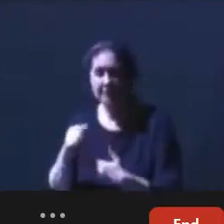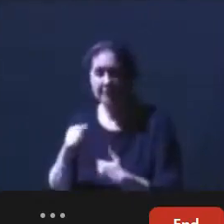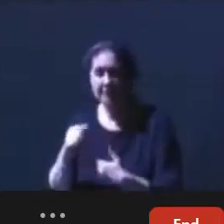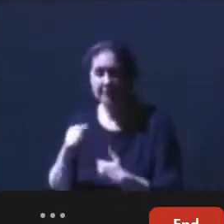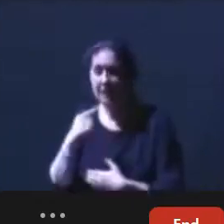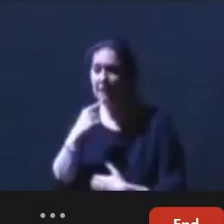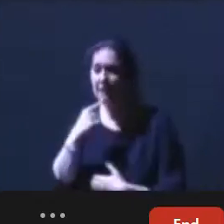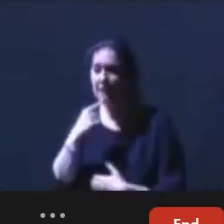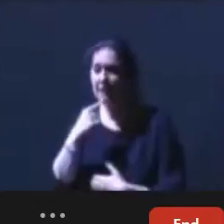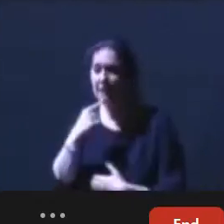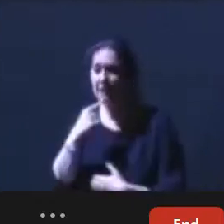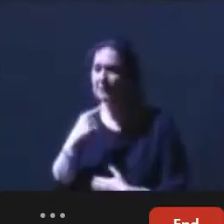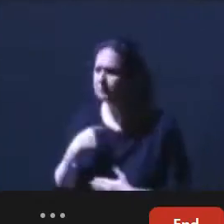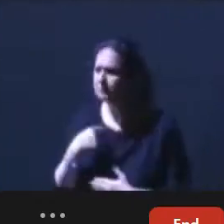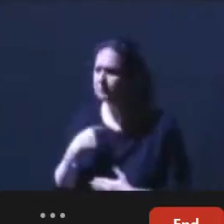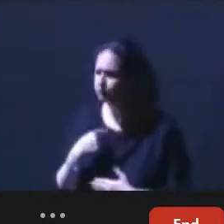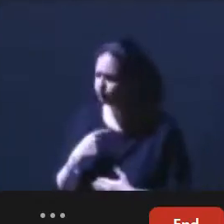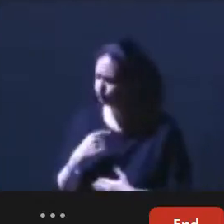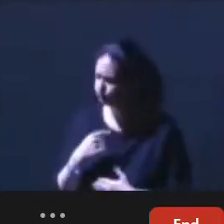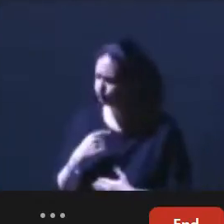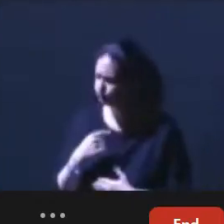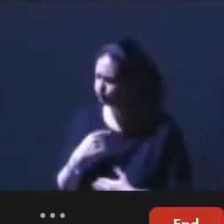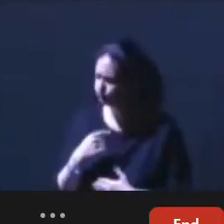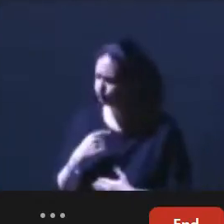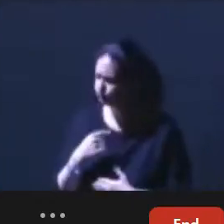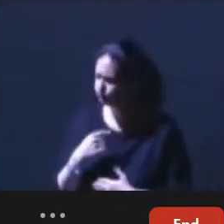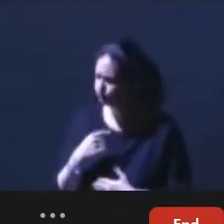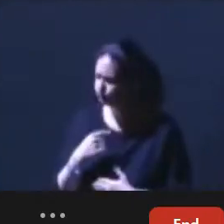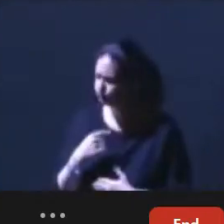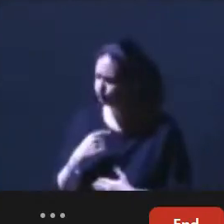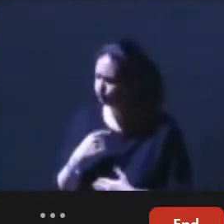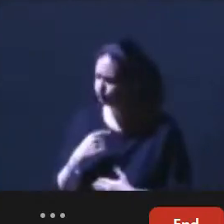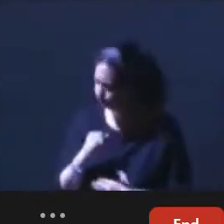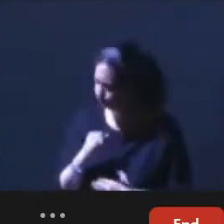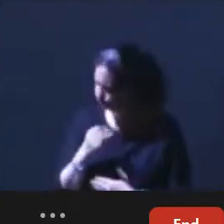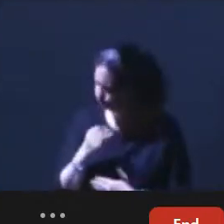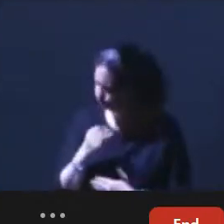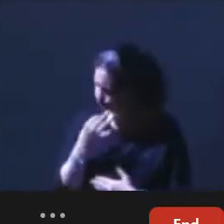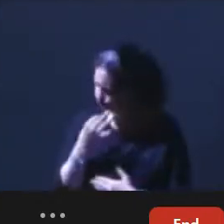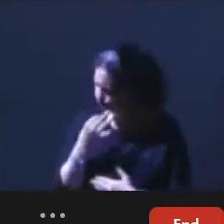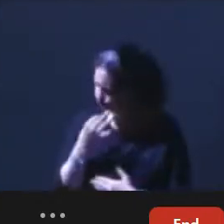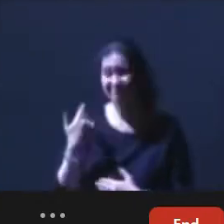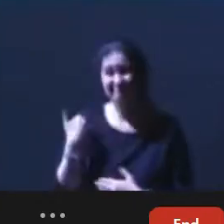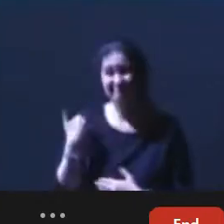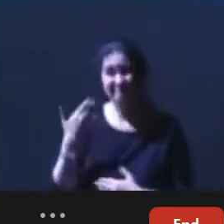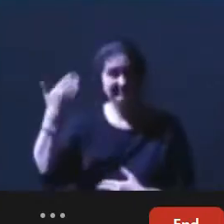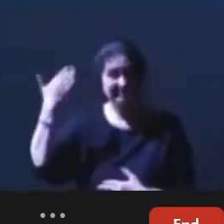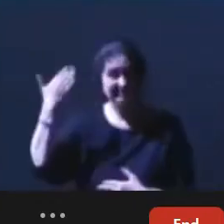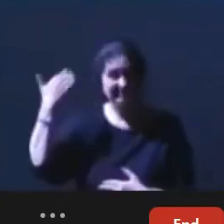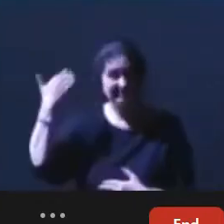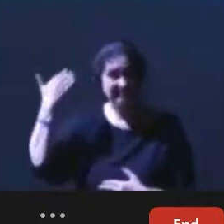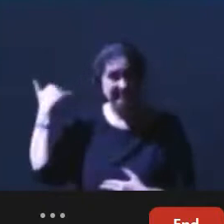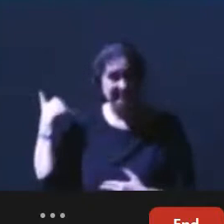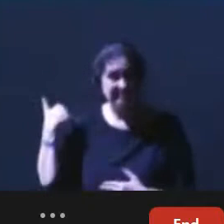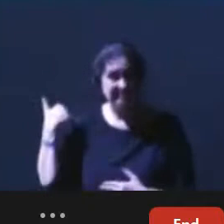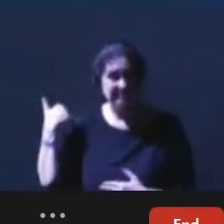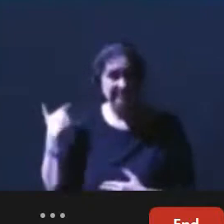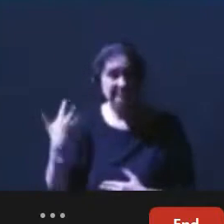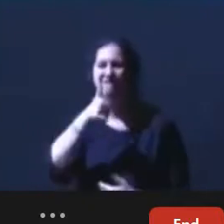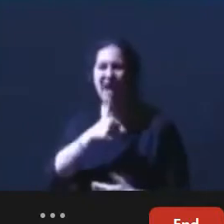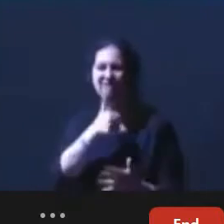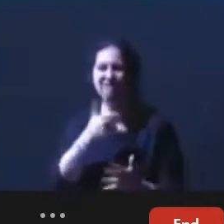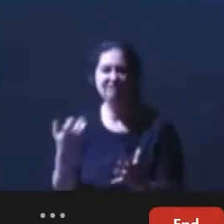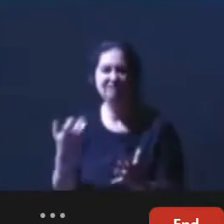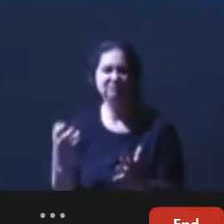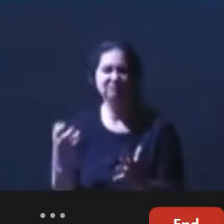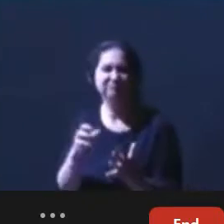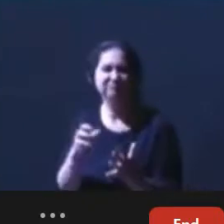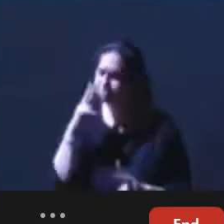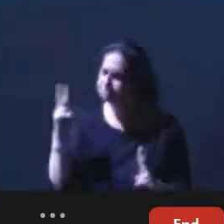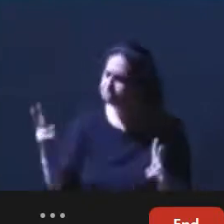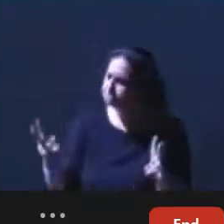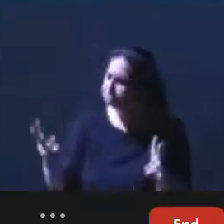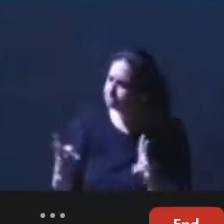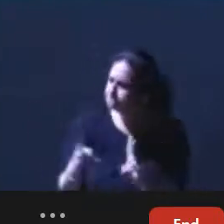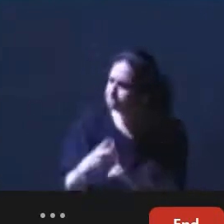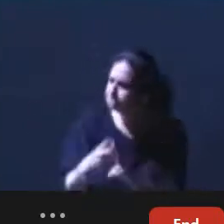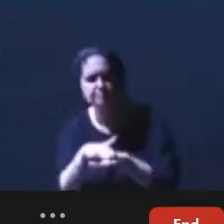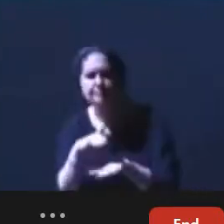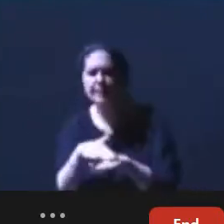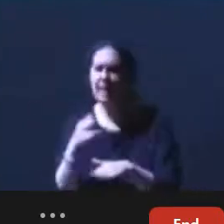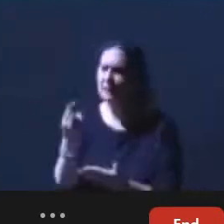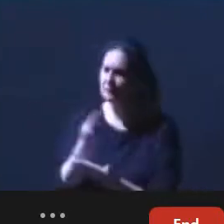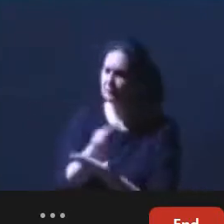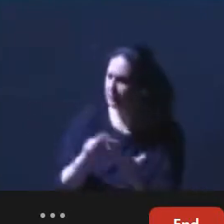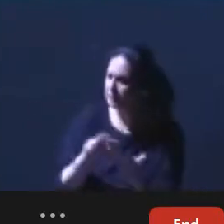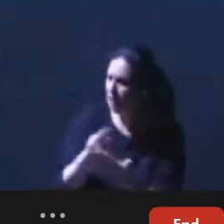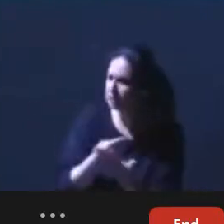thật. Thế chúng ta sẽ có thể làm được cái này. Thế thì chúng ta sẽ có một cái mạng lưới lớn ở khắp thế